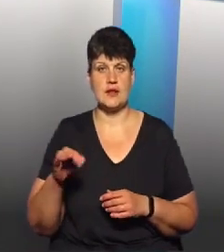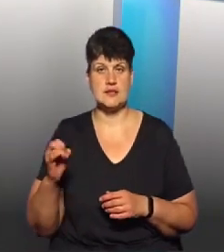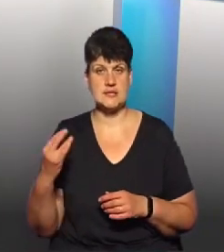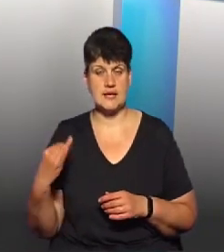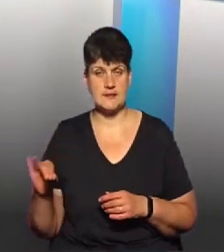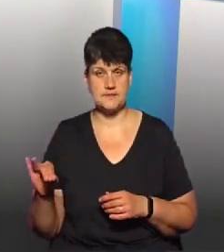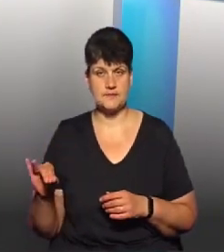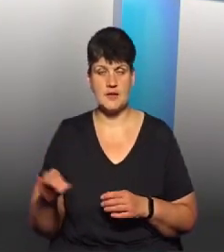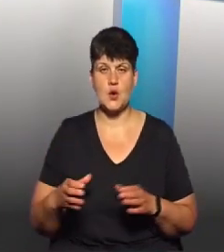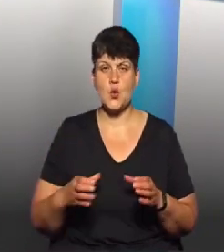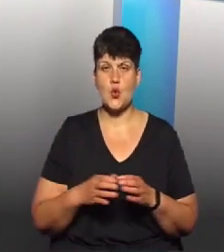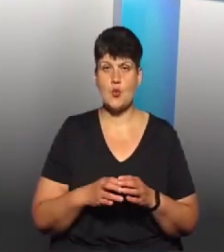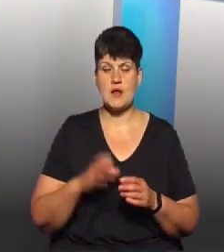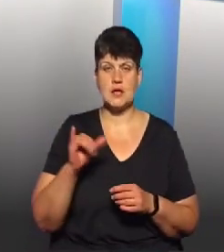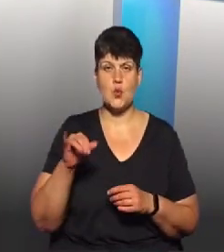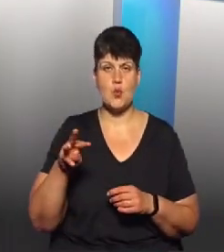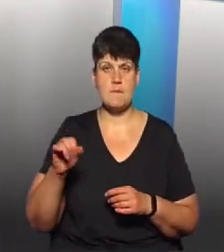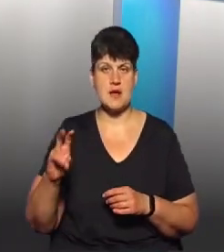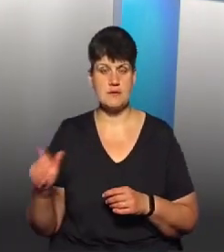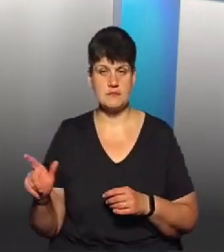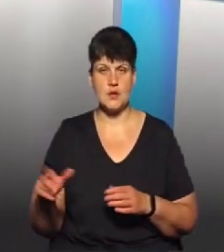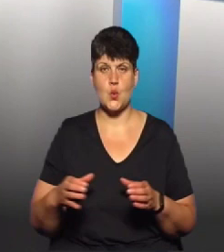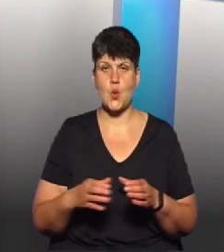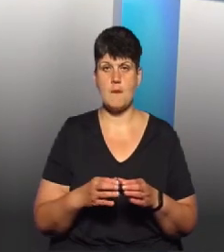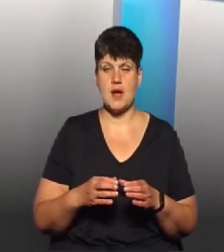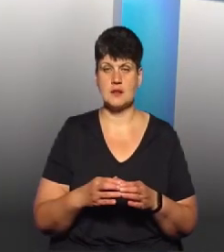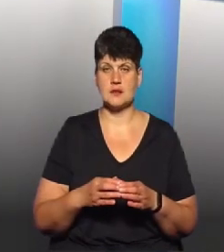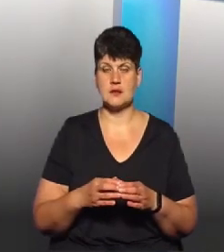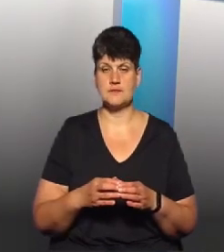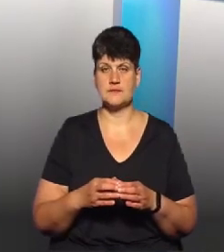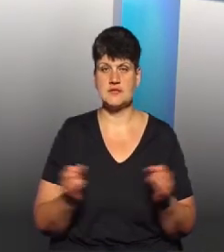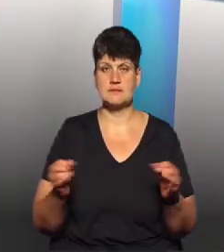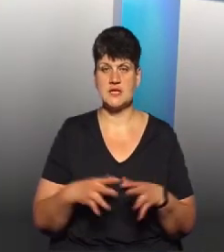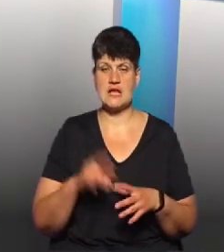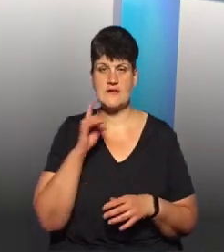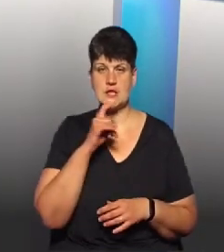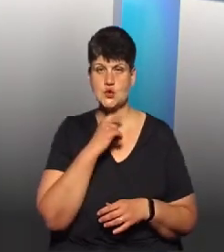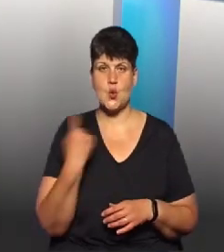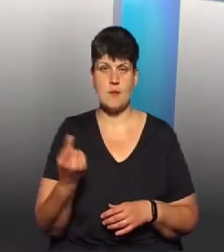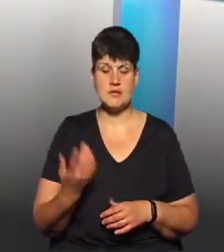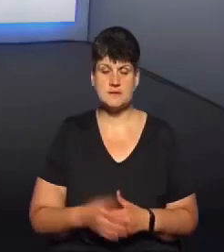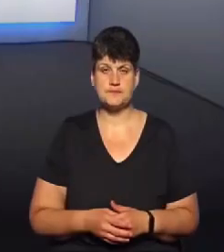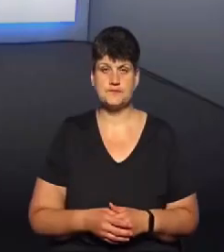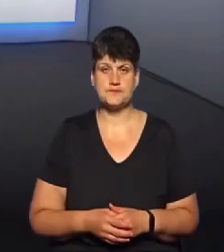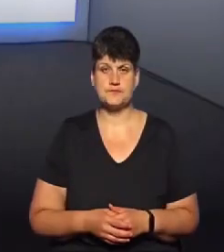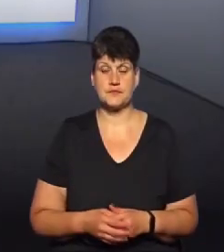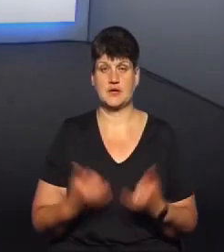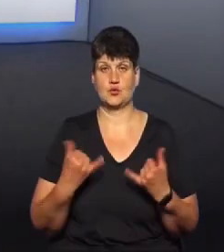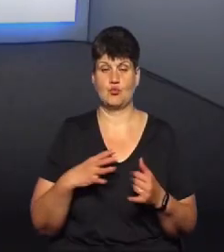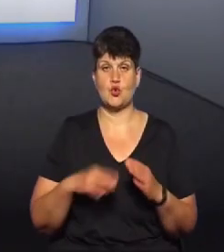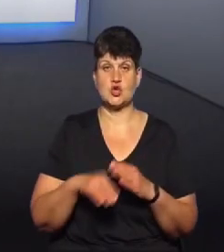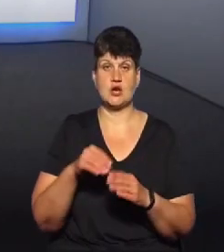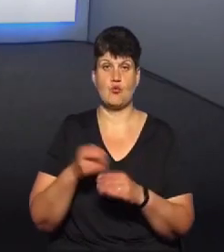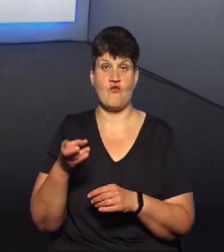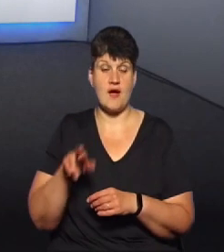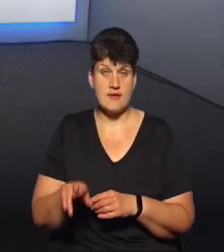команда з міста Умані і команда збірна Вінницької області. І сьогодні було жеребкування, я, на